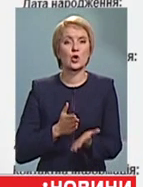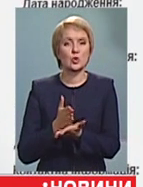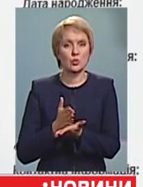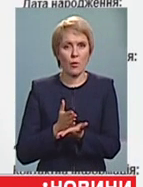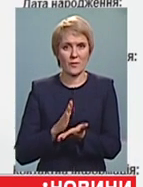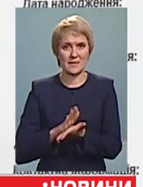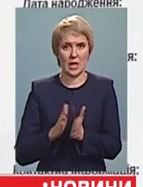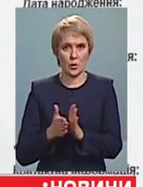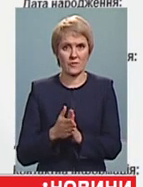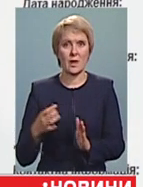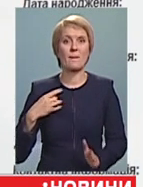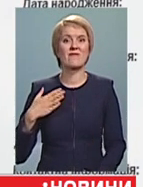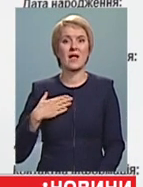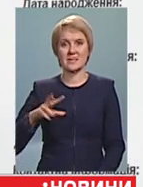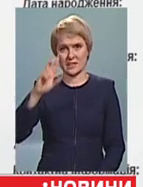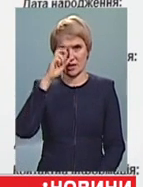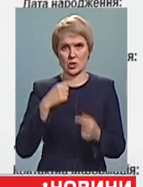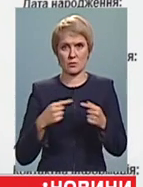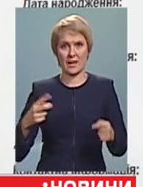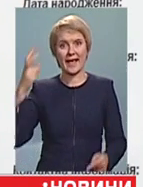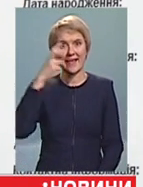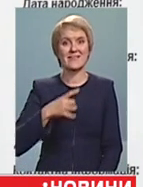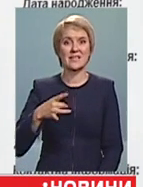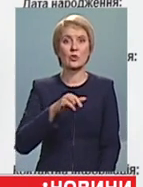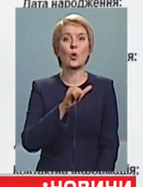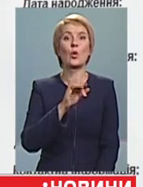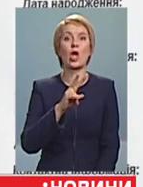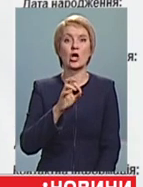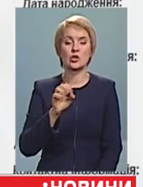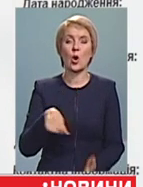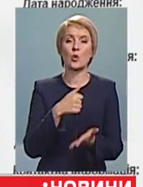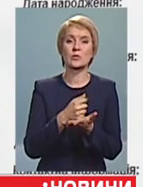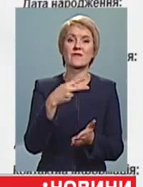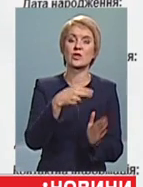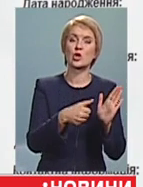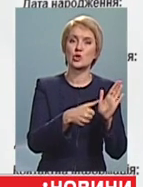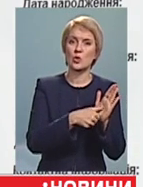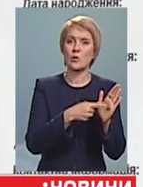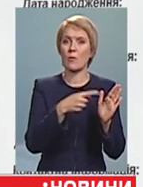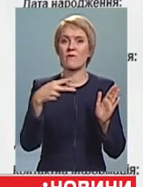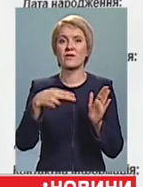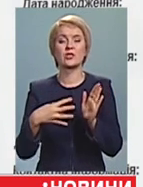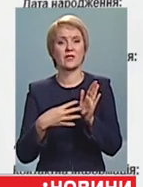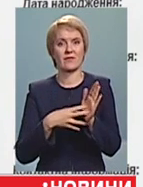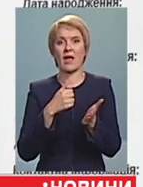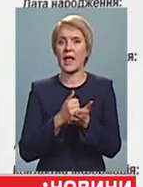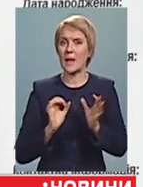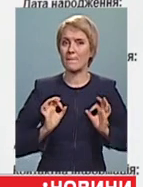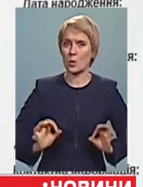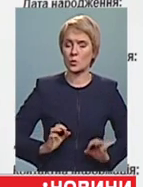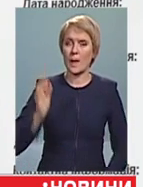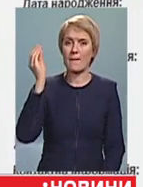держмайна. Київський регіон Віра Ульянченко очолювала з 2006 по 2009. Генпрокуратура підозрює, що